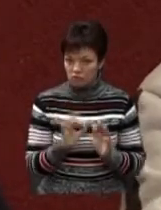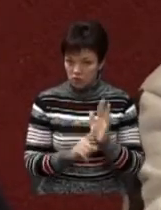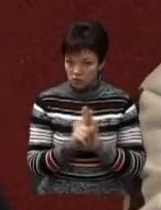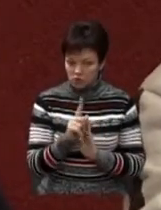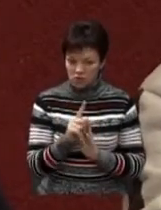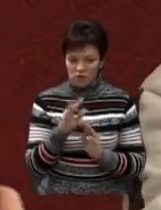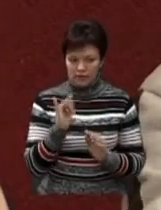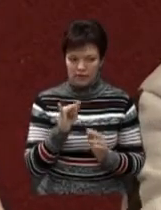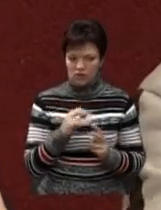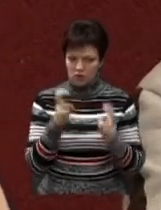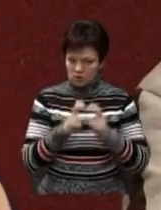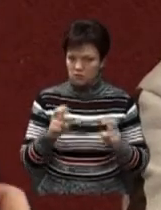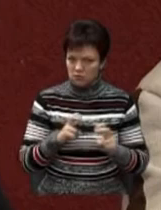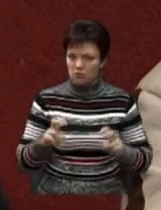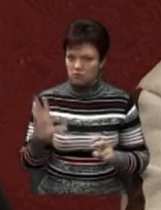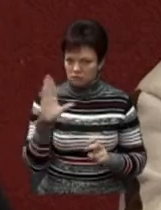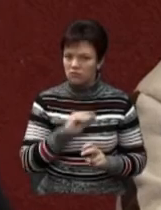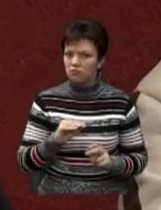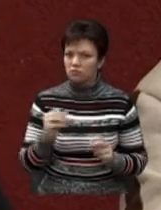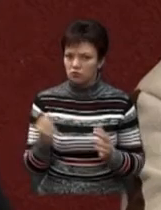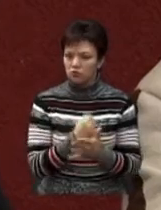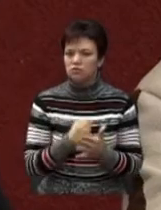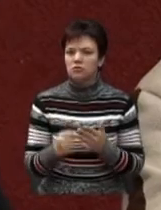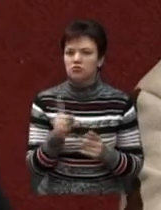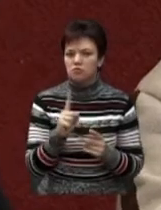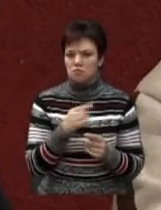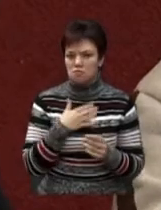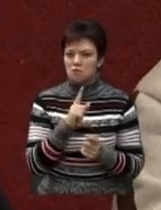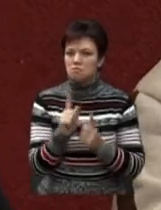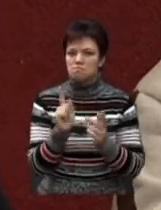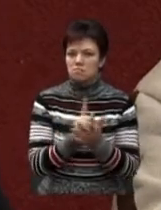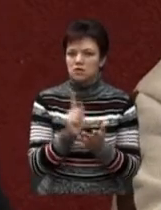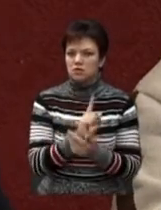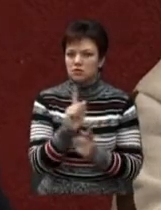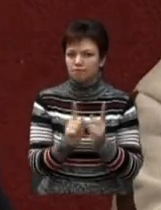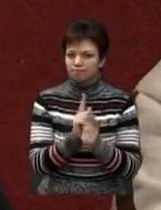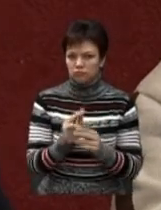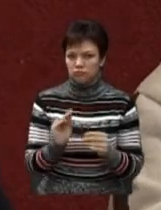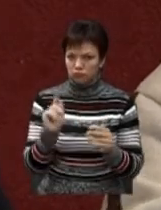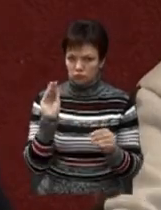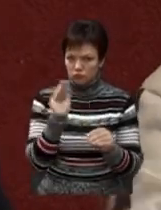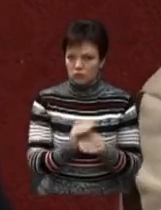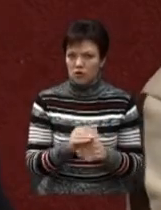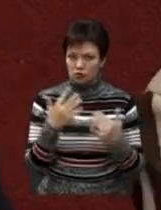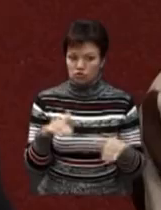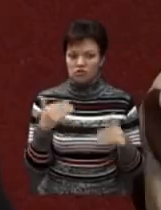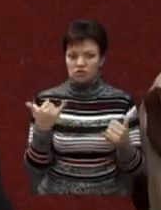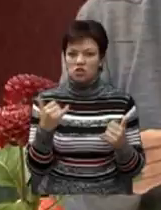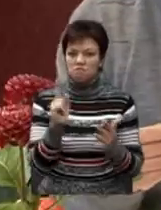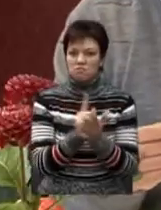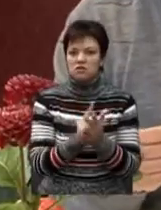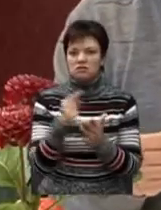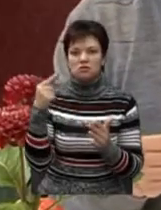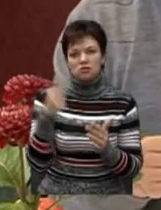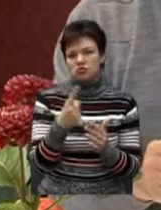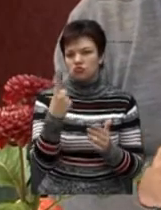письменно сообщили мне о том, что у меня пенсия 1100. И сейчас она у меня 1100. То есть 4 года они...